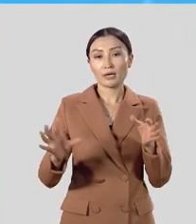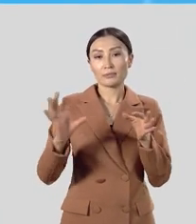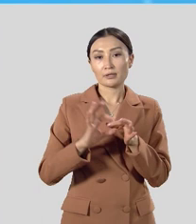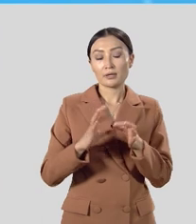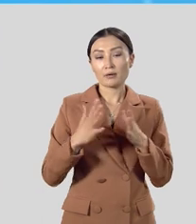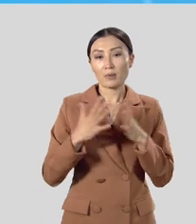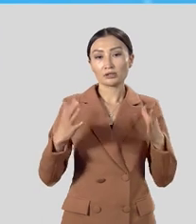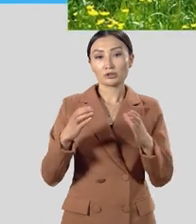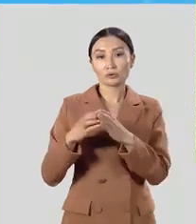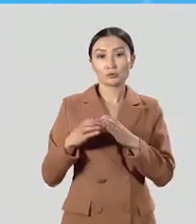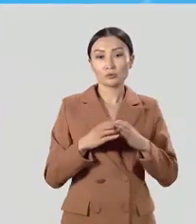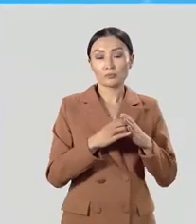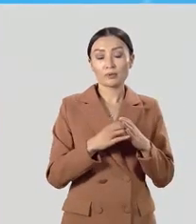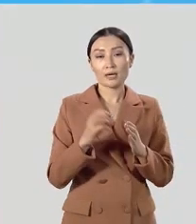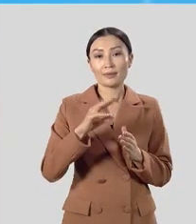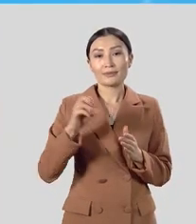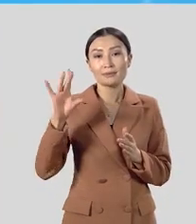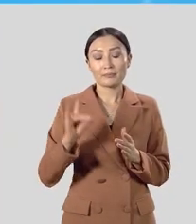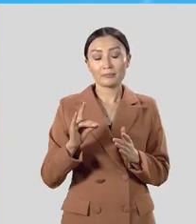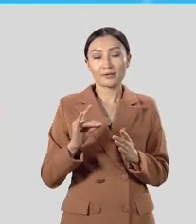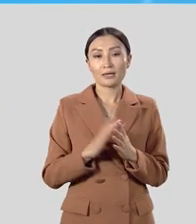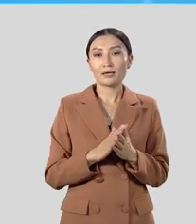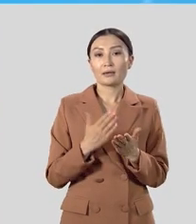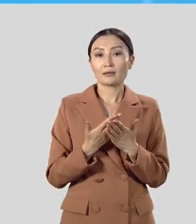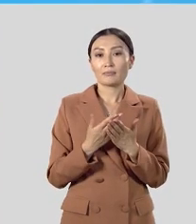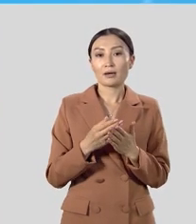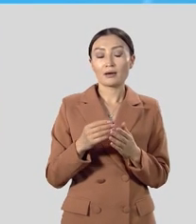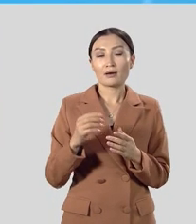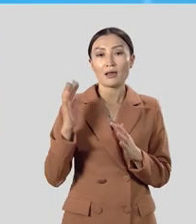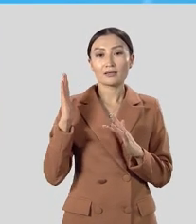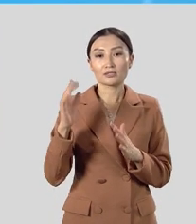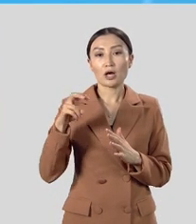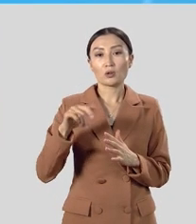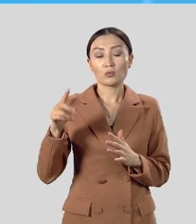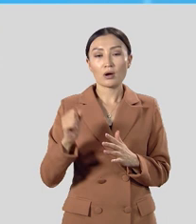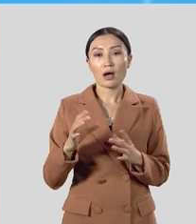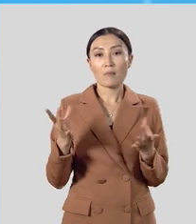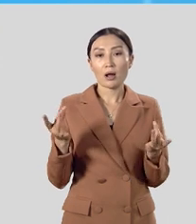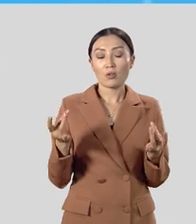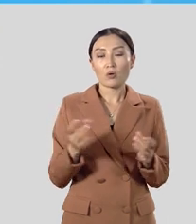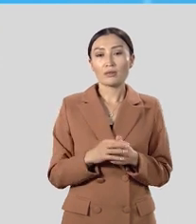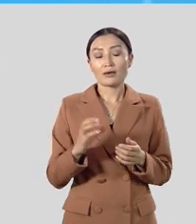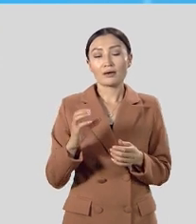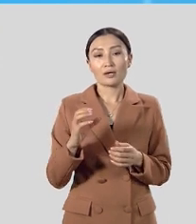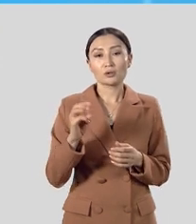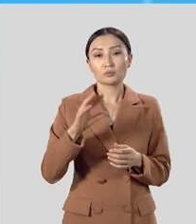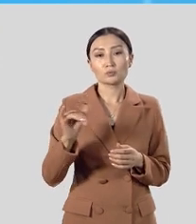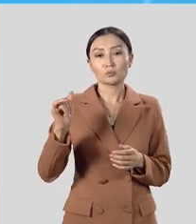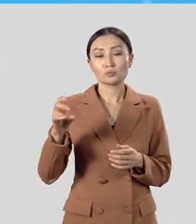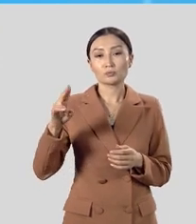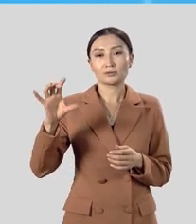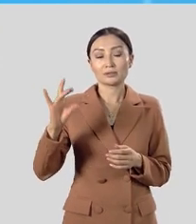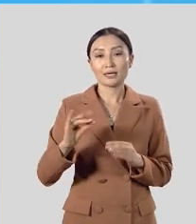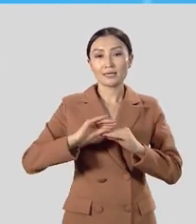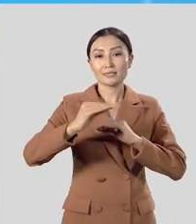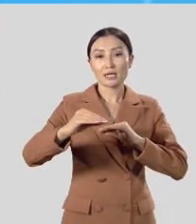объединяются в большие группы – типы растительности, например, леса, луга, болота, степи, тундры. Каждый